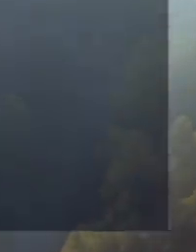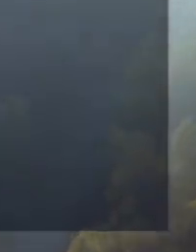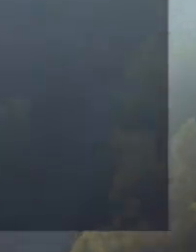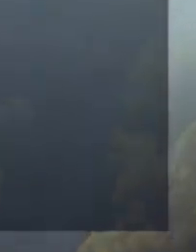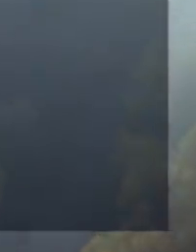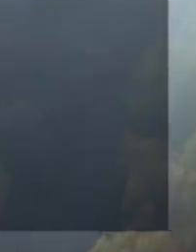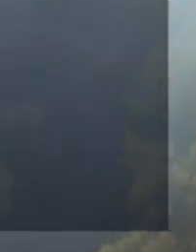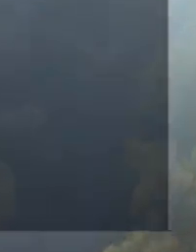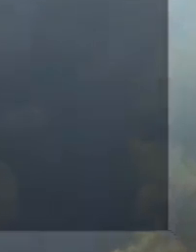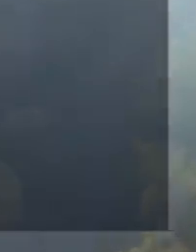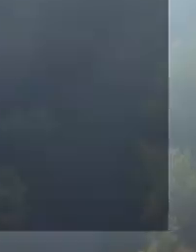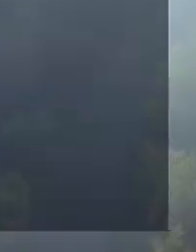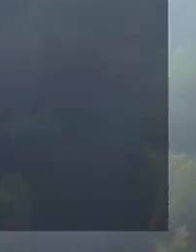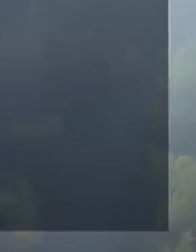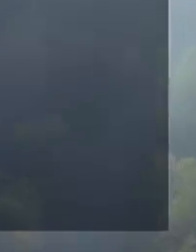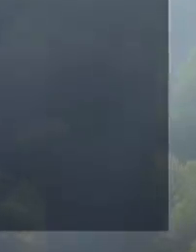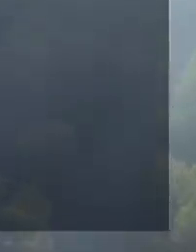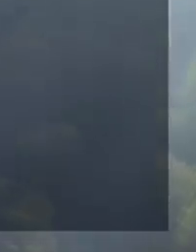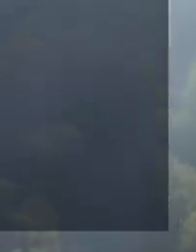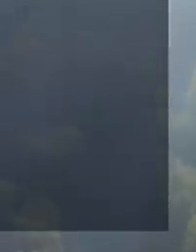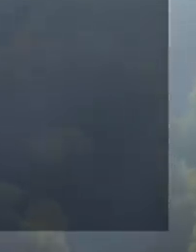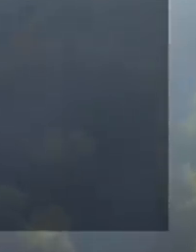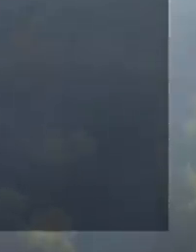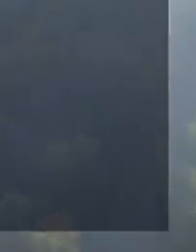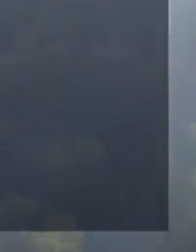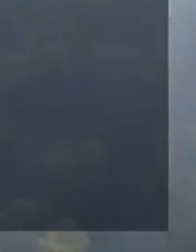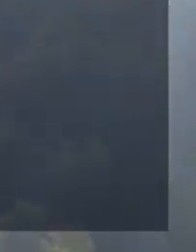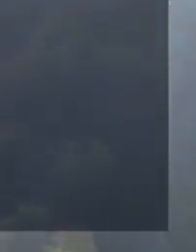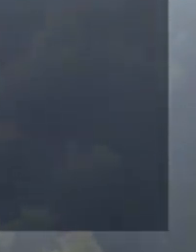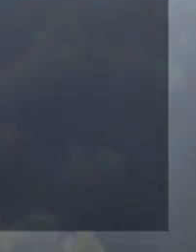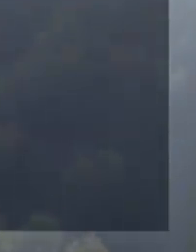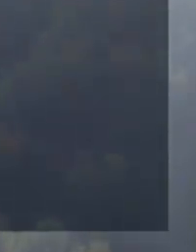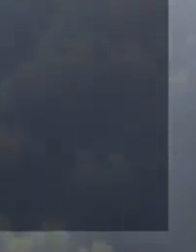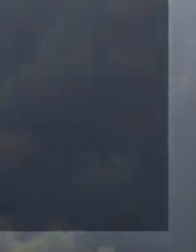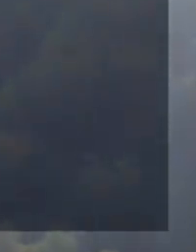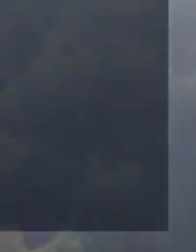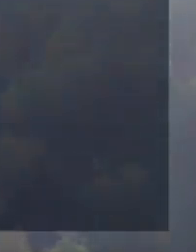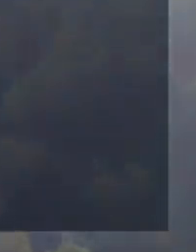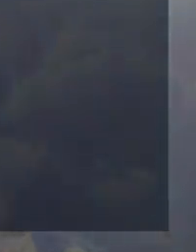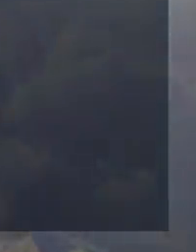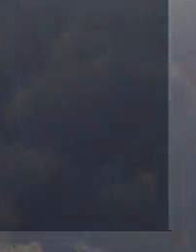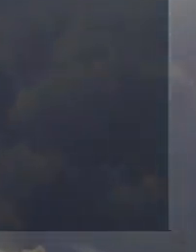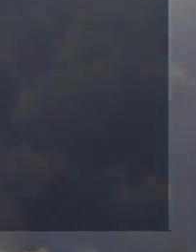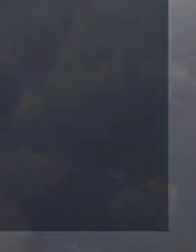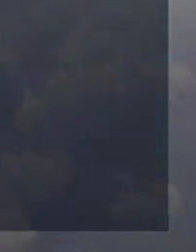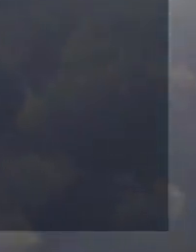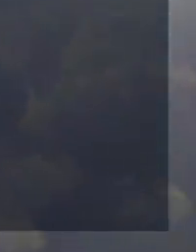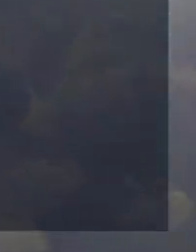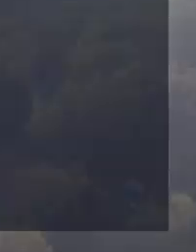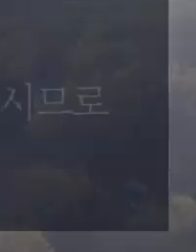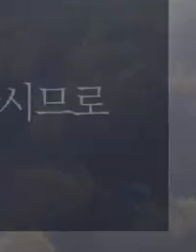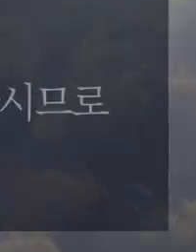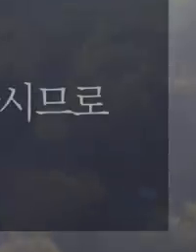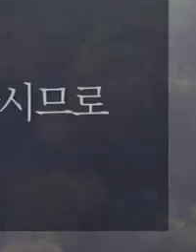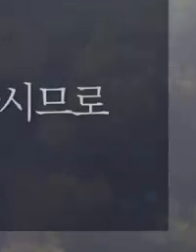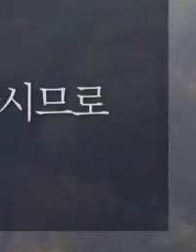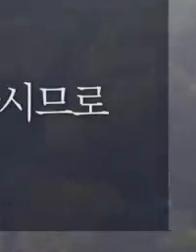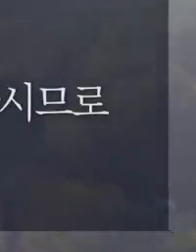오늘 우리에게 주시는 하나님의 말씀은 창세기 5장 21절에서 24절 말씀입니다.